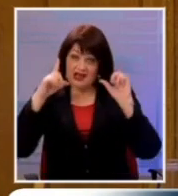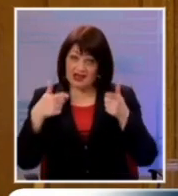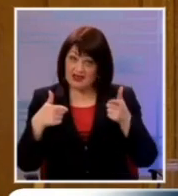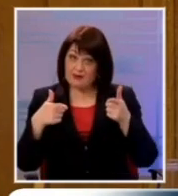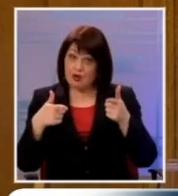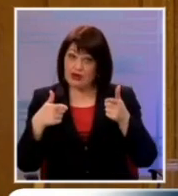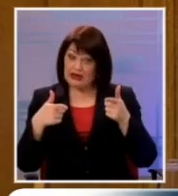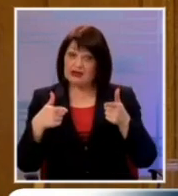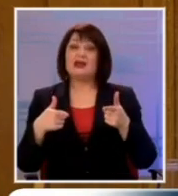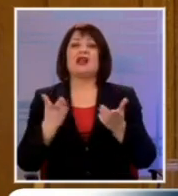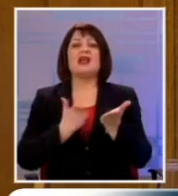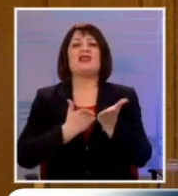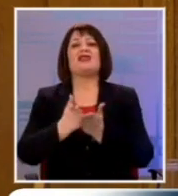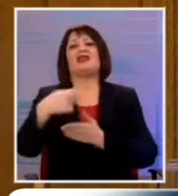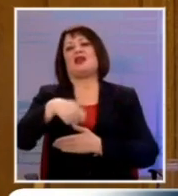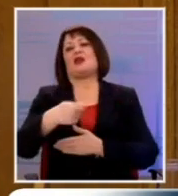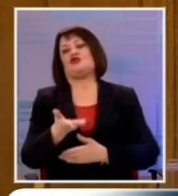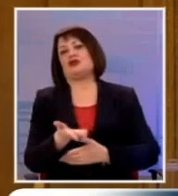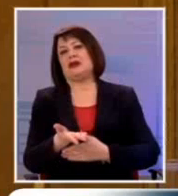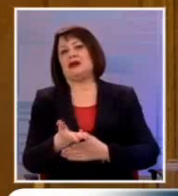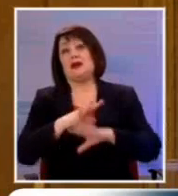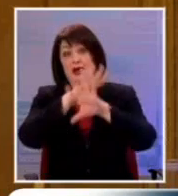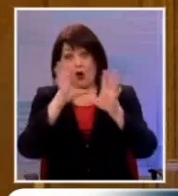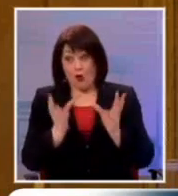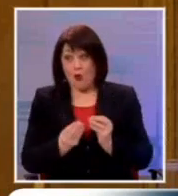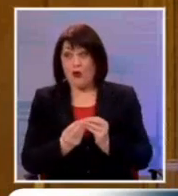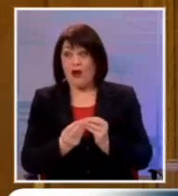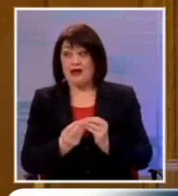δημοκρατία, για τη δικαιοσύνη. Για όλα αυτά